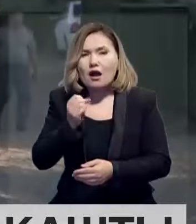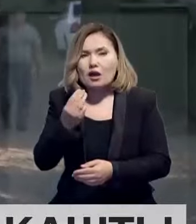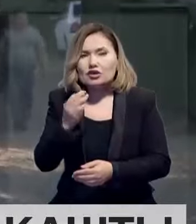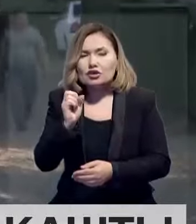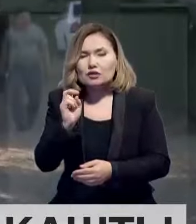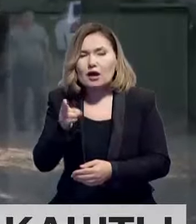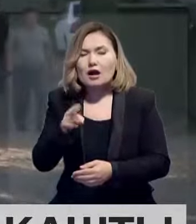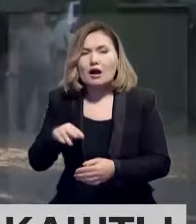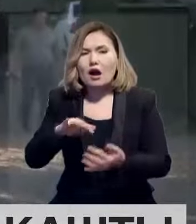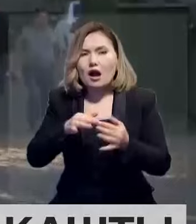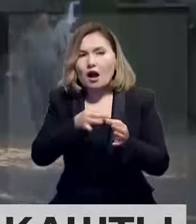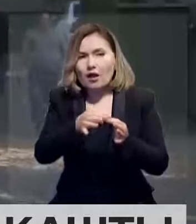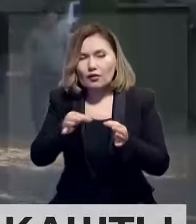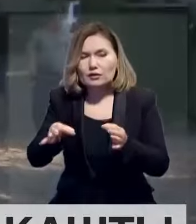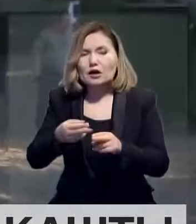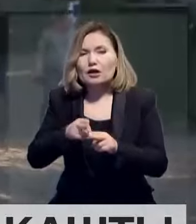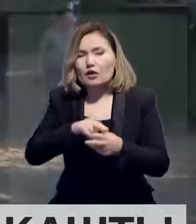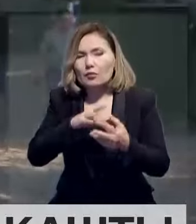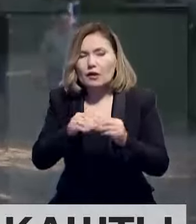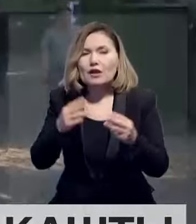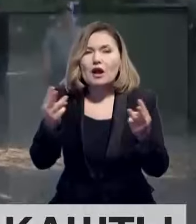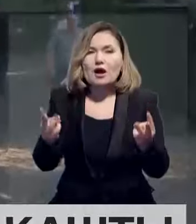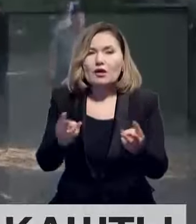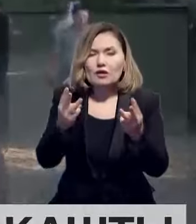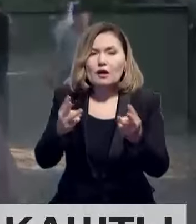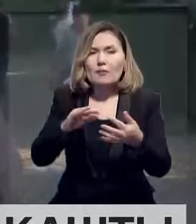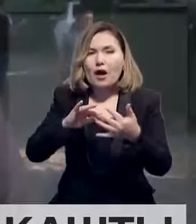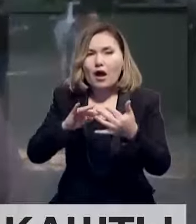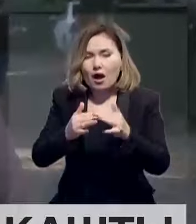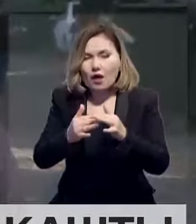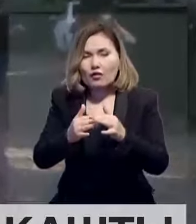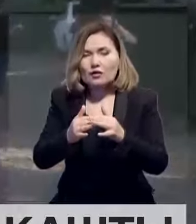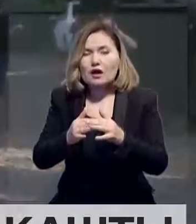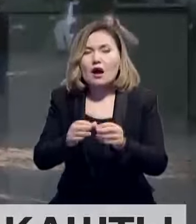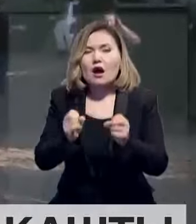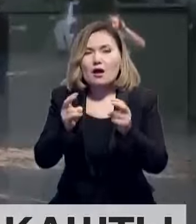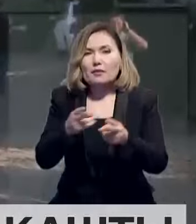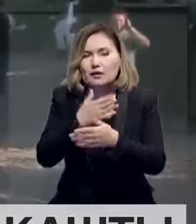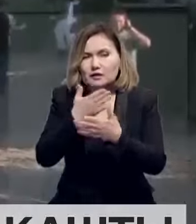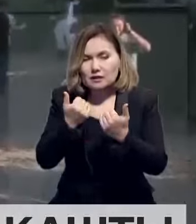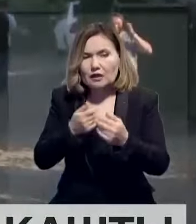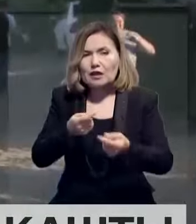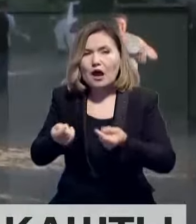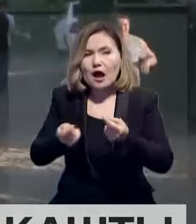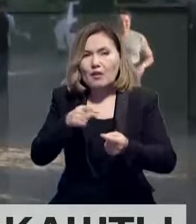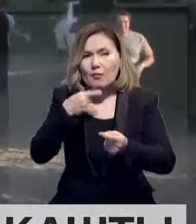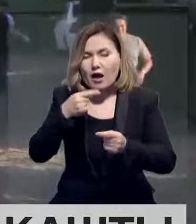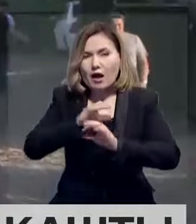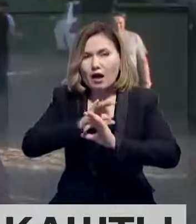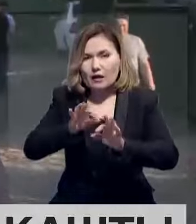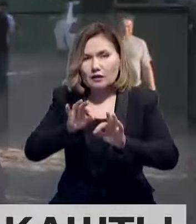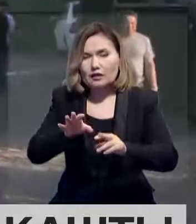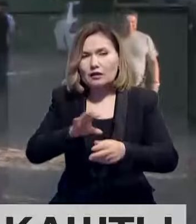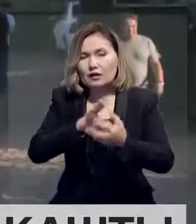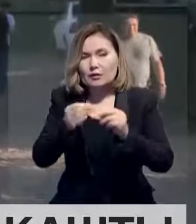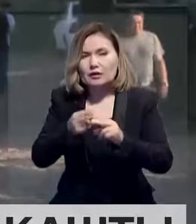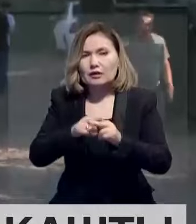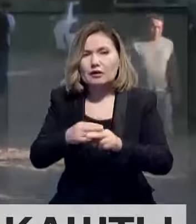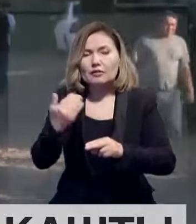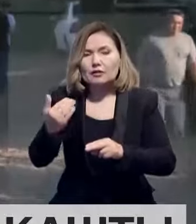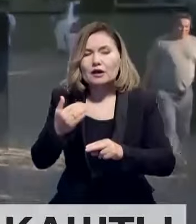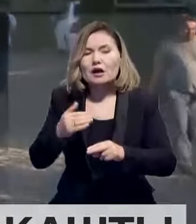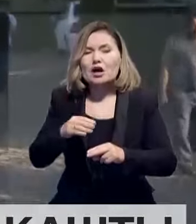орманшылықтарының маңы. Елді мекендерге қауіп жоқ деп облыс әкімінің орынбасары жаңа ғана келіп айтып кетті, хабарлап. Дегенмен